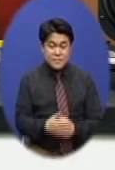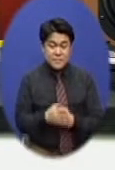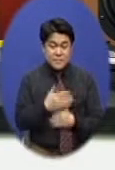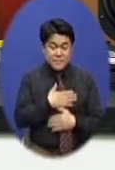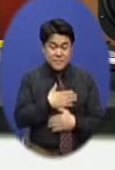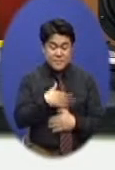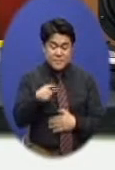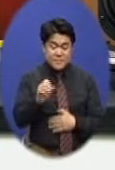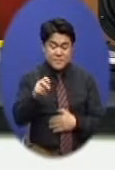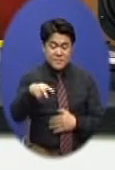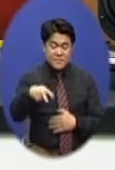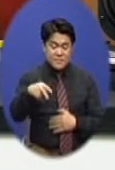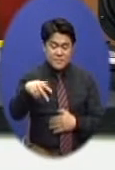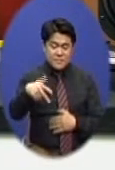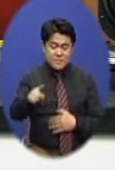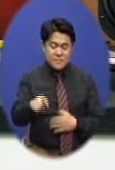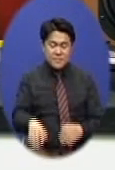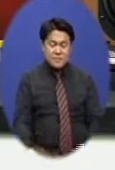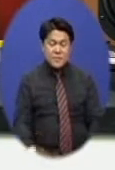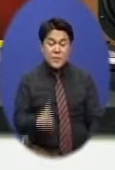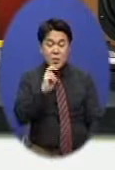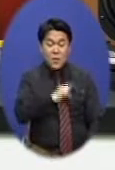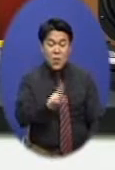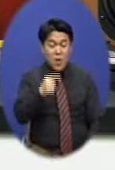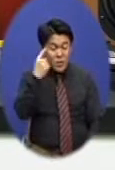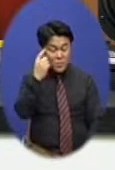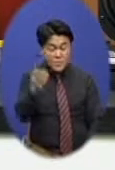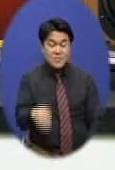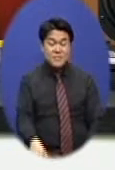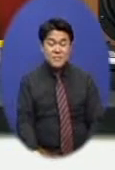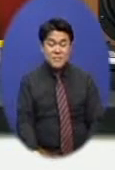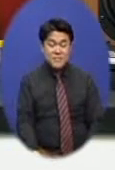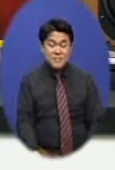정윤자인데요. 네. 무슨 노래 아님? 준비하셨어요?